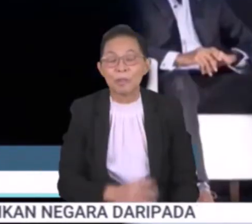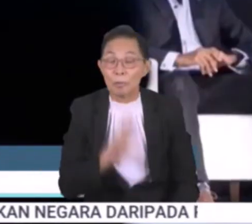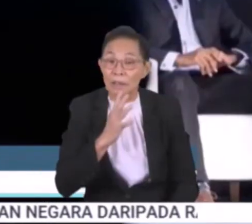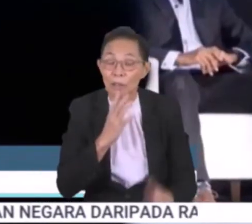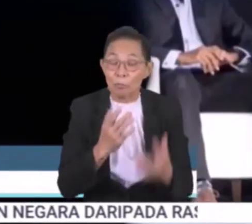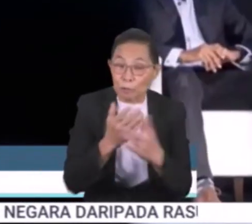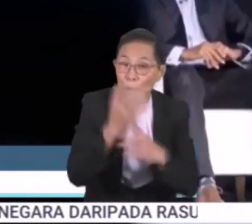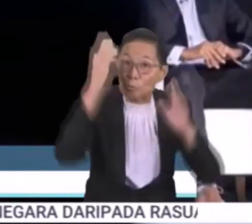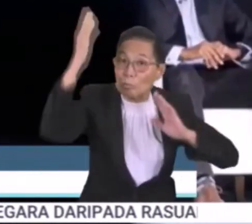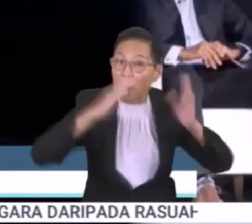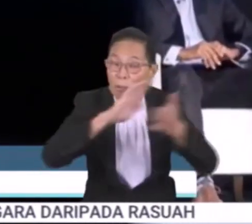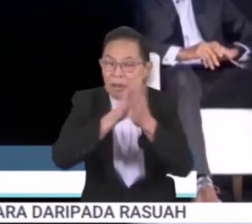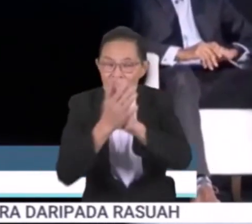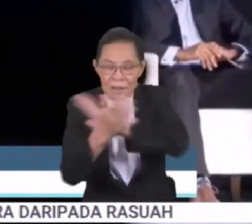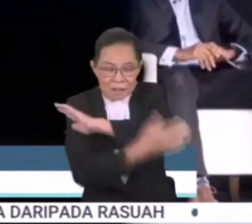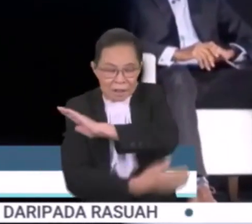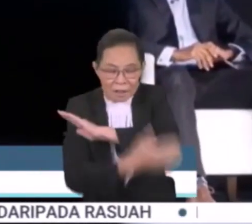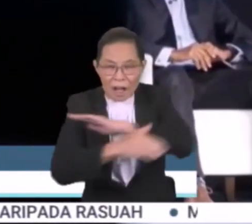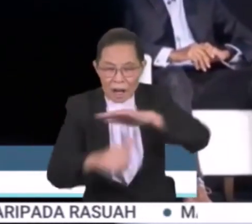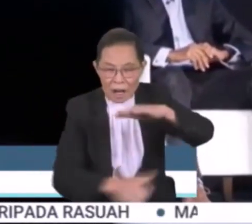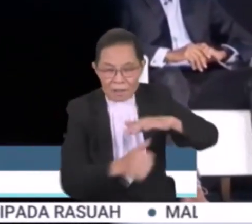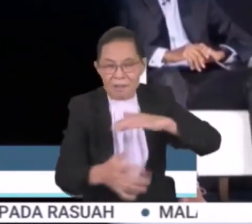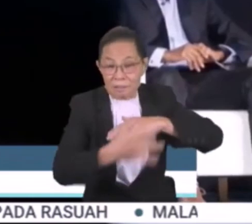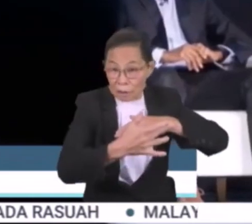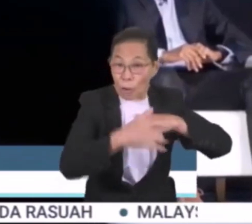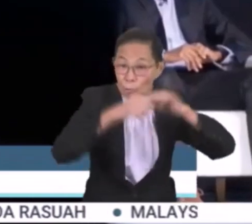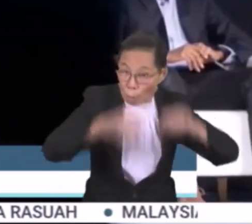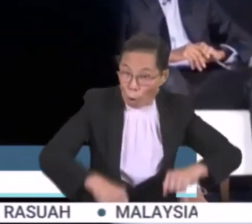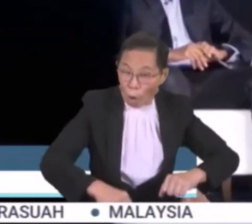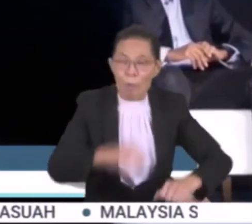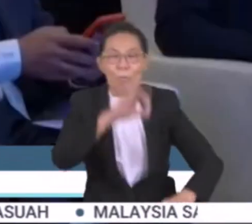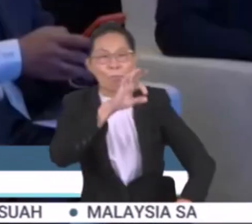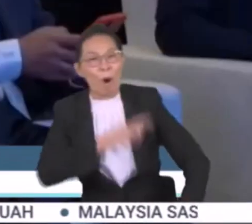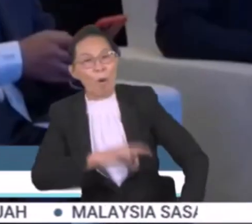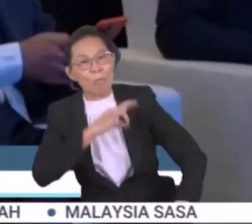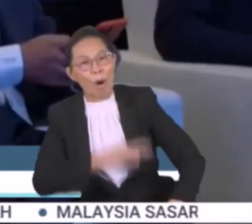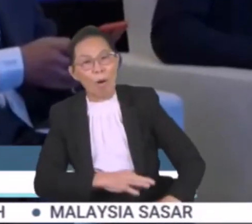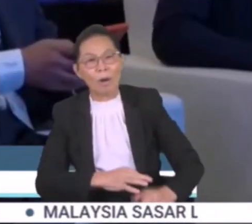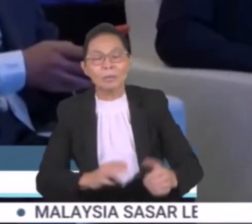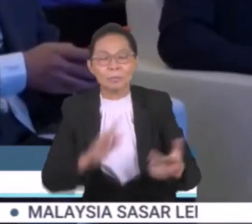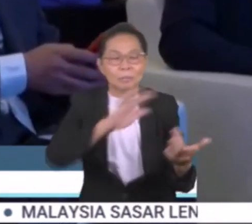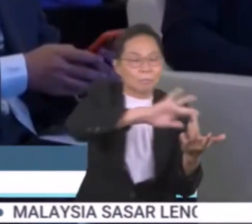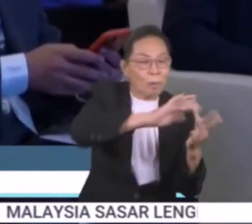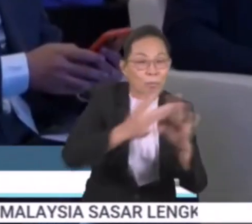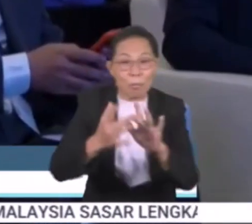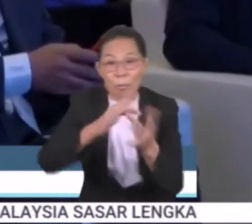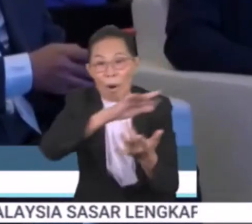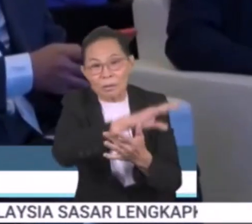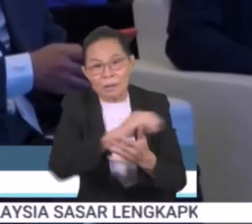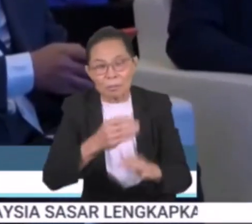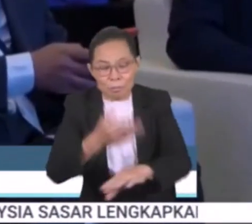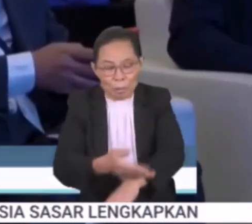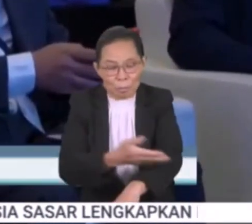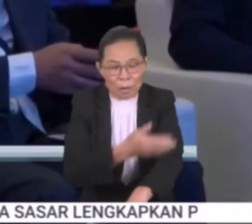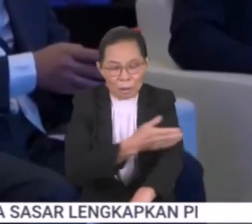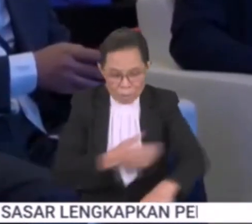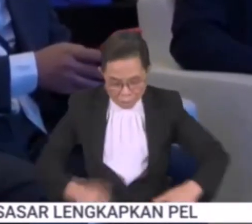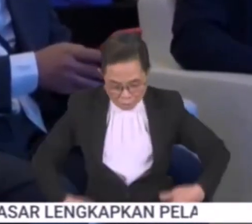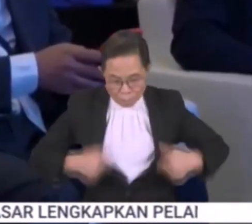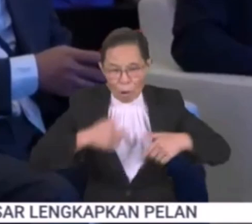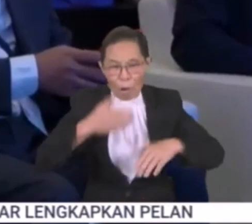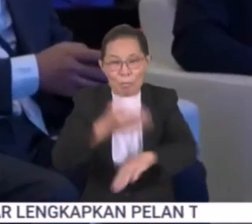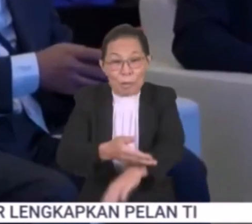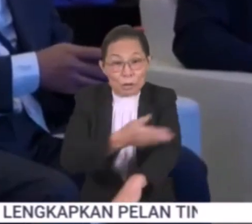menerusinya, Malaysia mampu menjadi sebuah negara berasaskan teknologi yang memanfaatkan ketersambungan selain meningkatkan kehidupan,